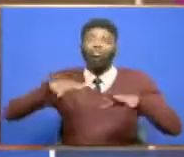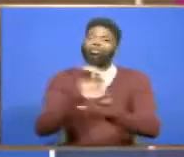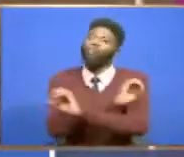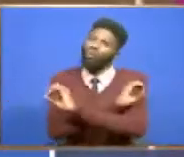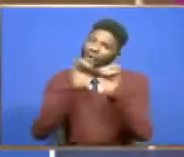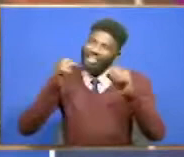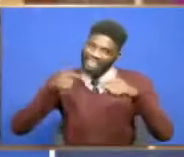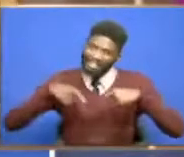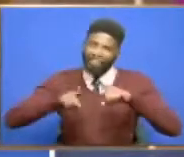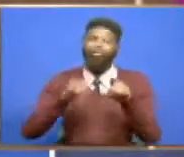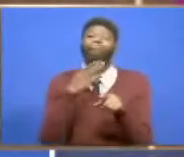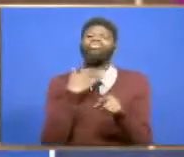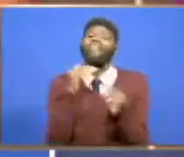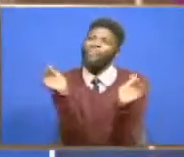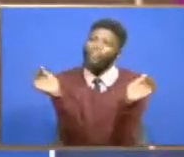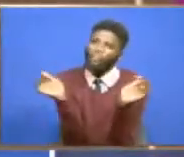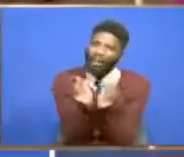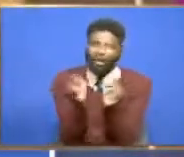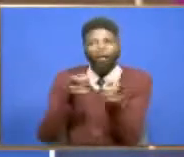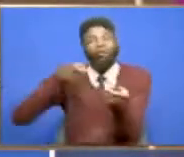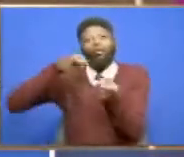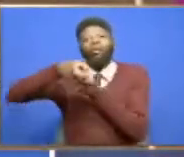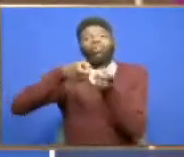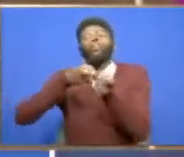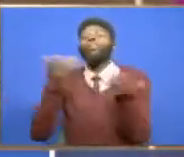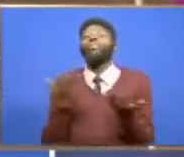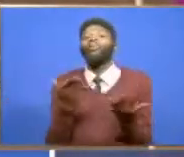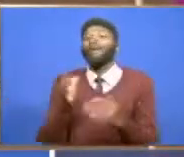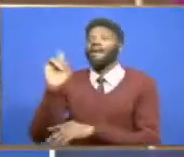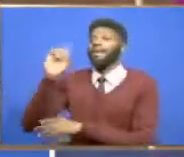so small so that they can be controlled from Nairobi.